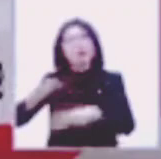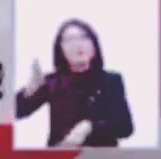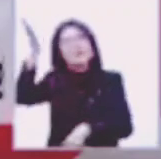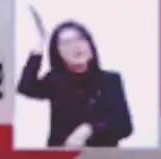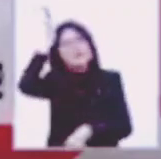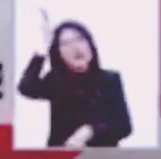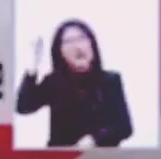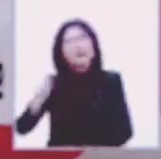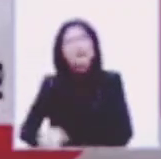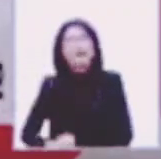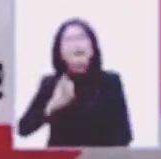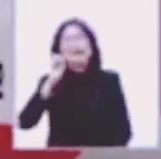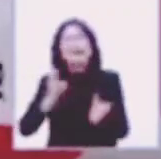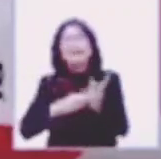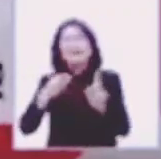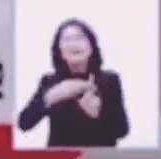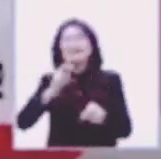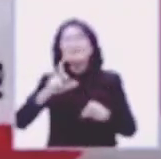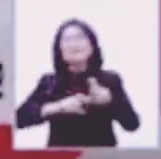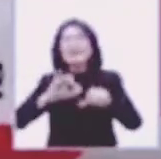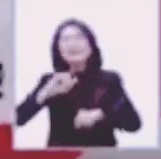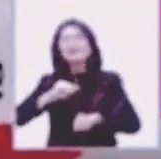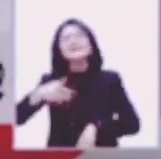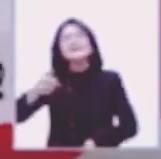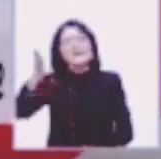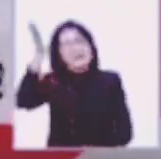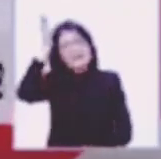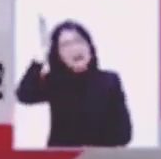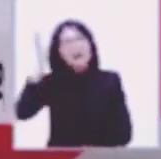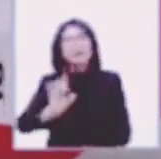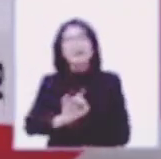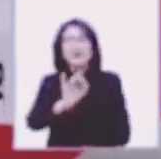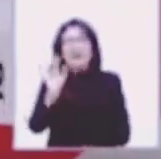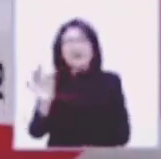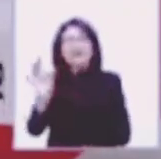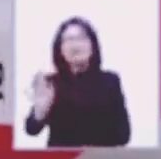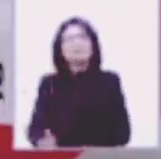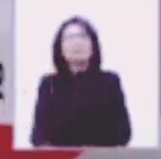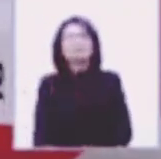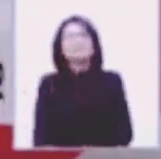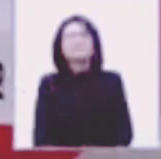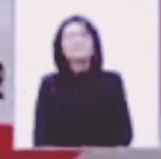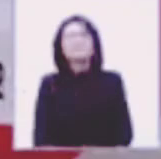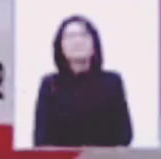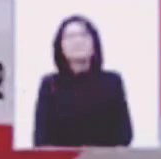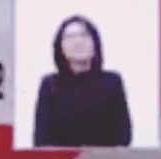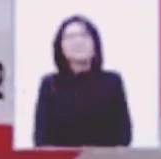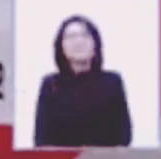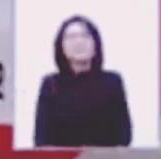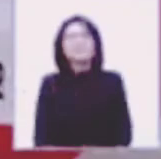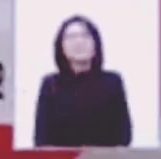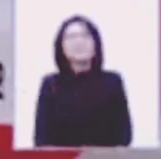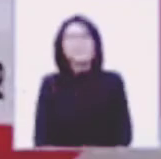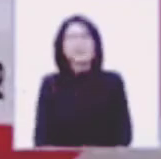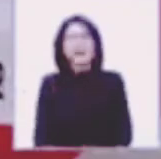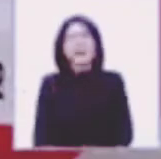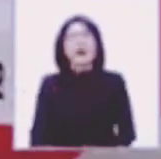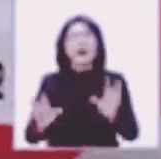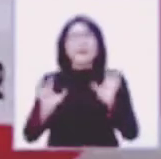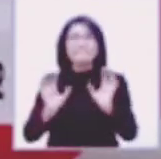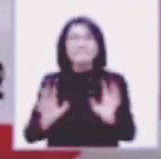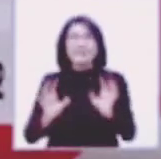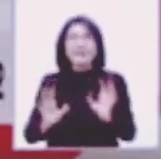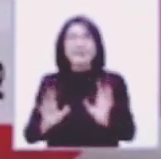ya. Inflasi hijau dan sebagainya dan sebagainya. Nah, saudara, banyak